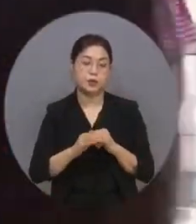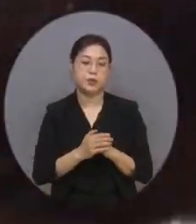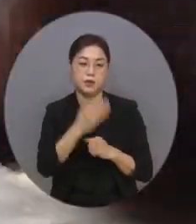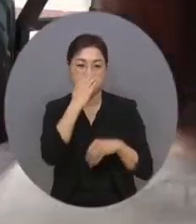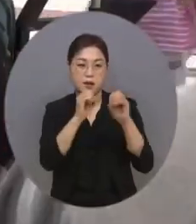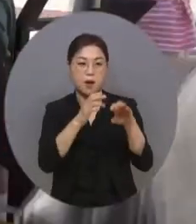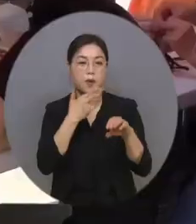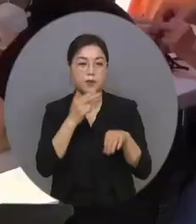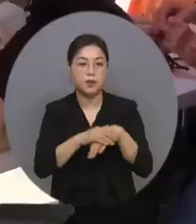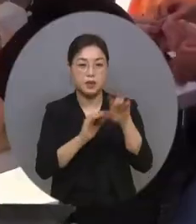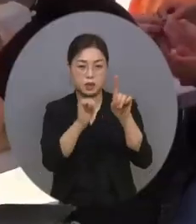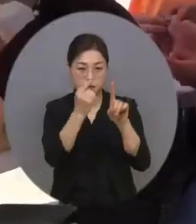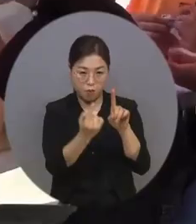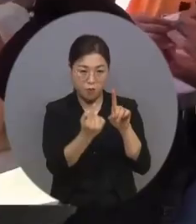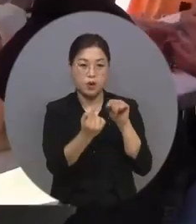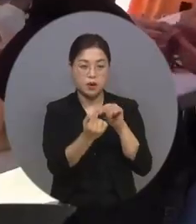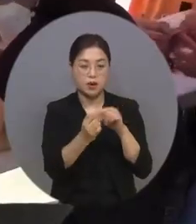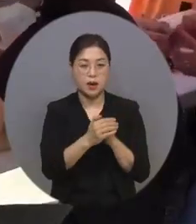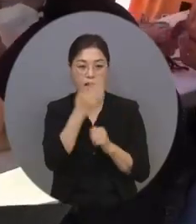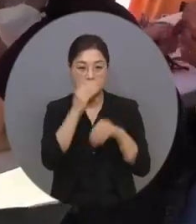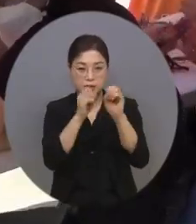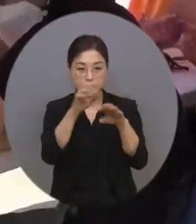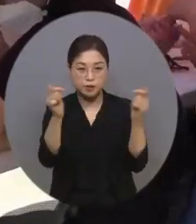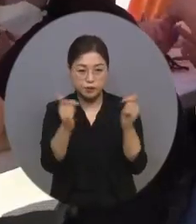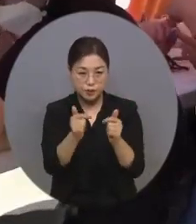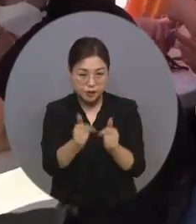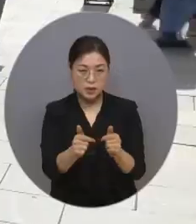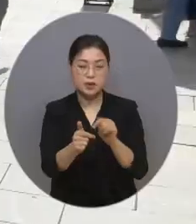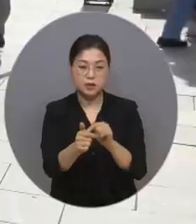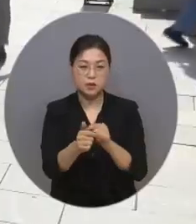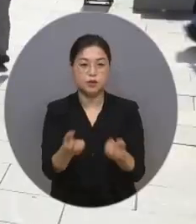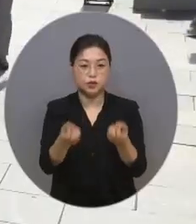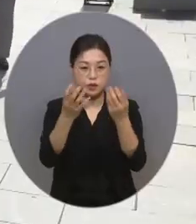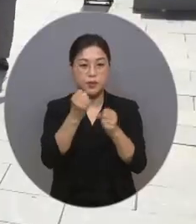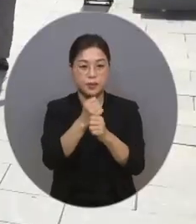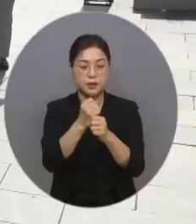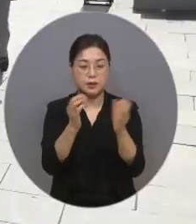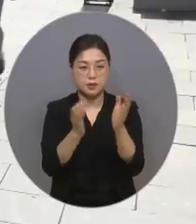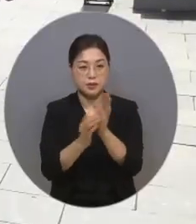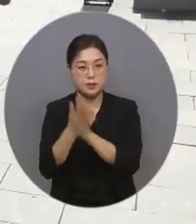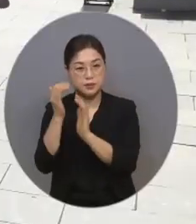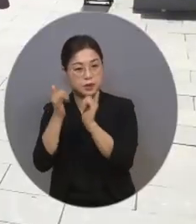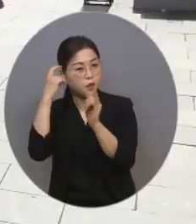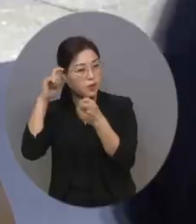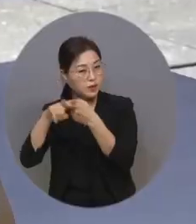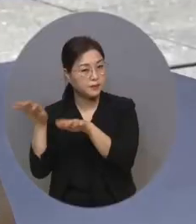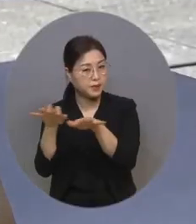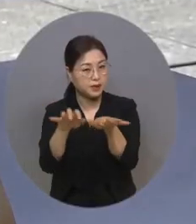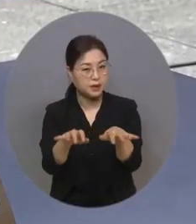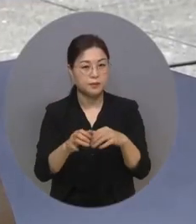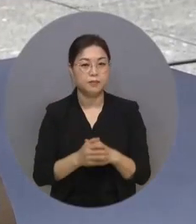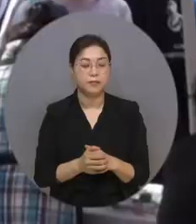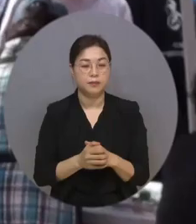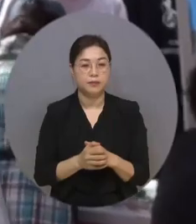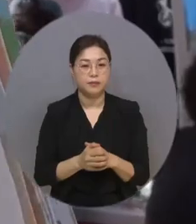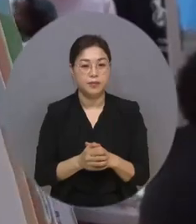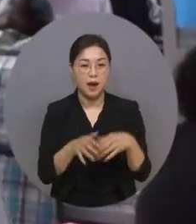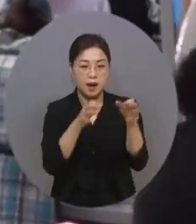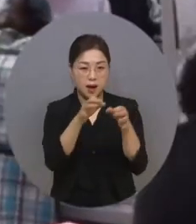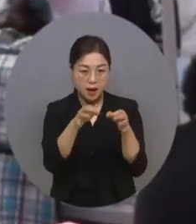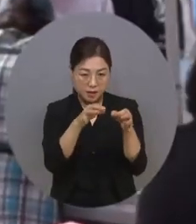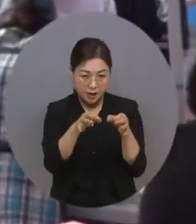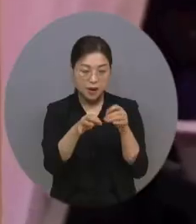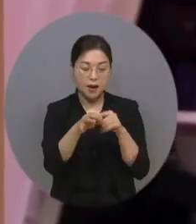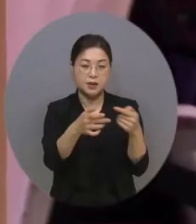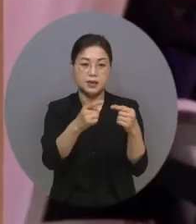1호인 살림가게가 쓰레기 줄이기 운동을 축제로 만들었습니다. 시민들의 관심이 이어지고 있습니다. 참여한 20개의 가게를